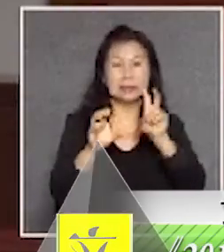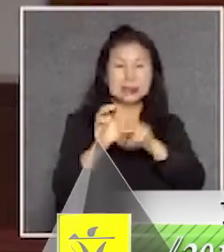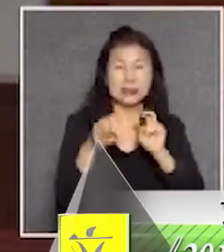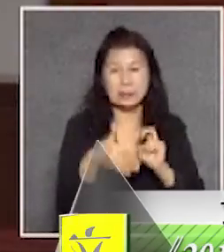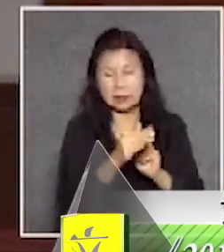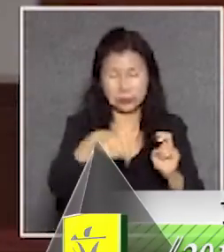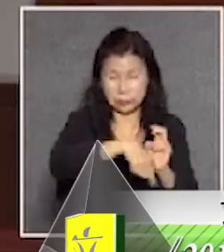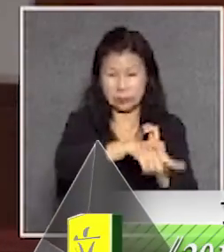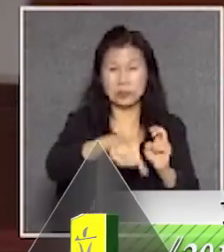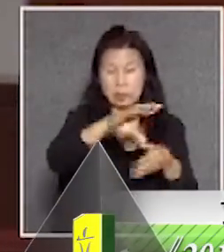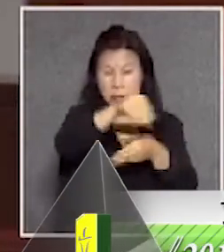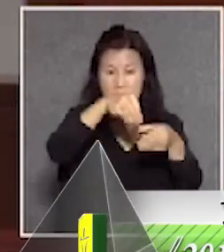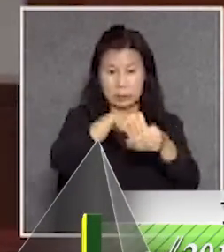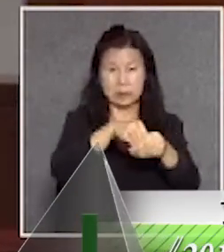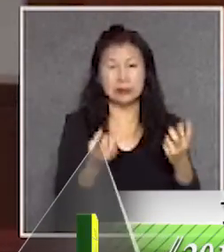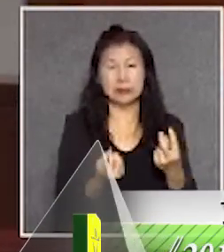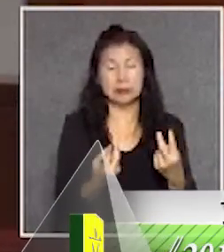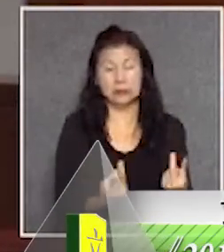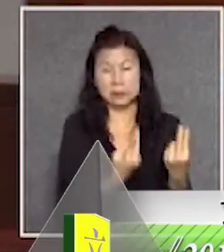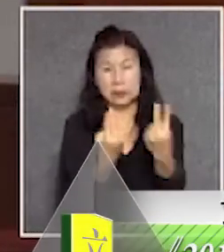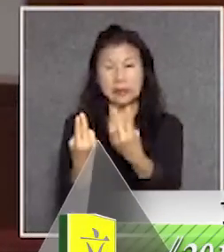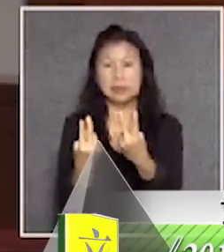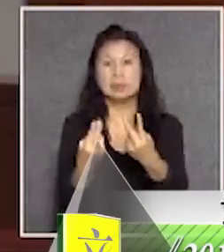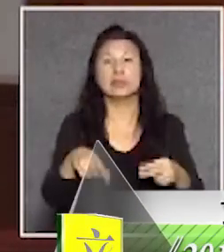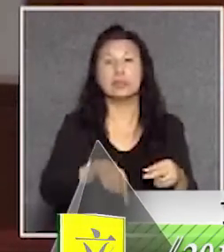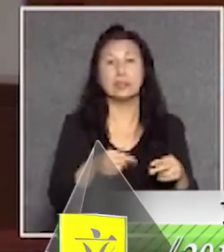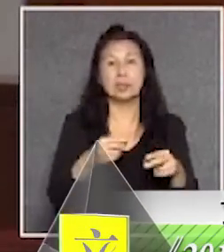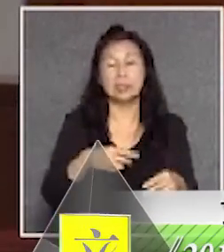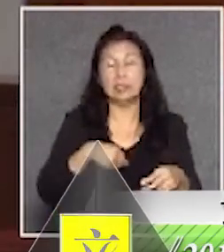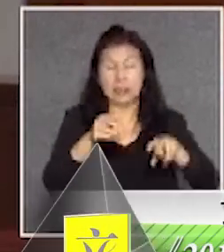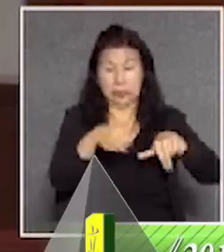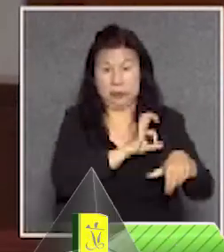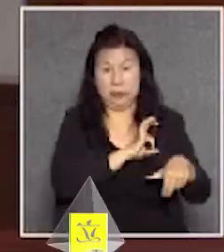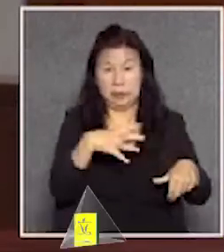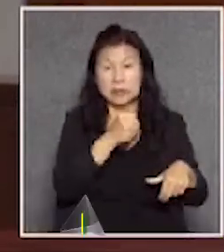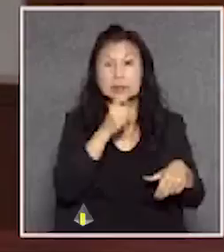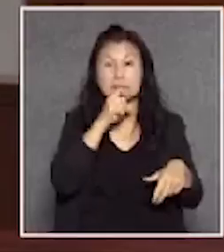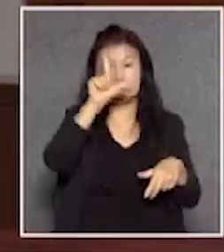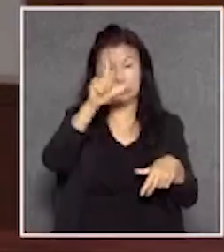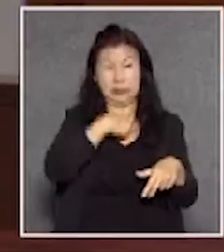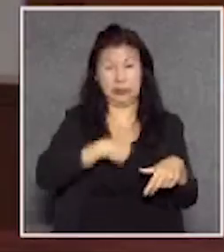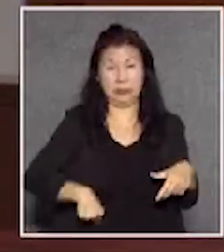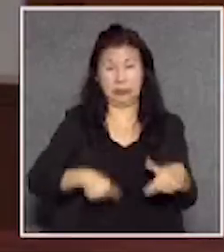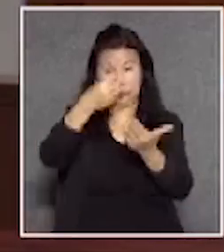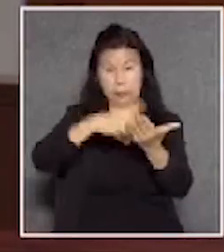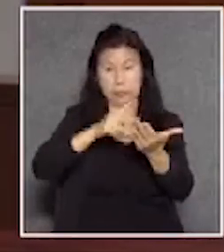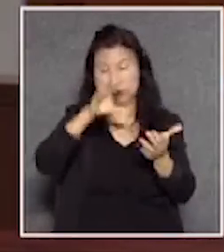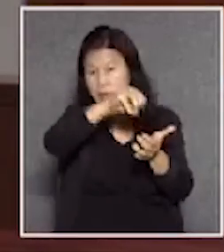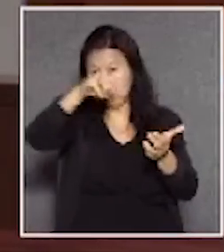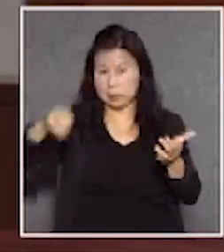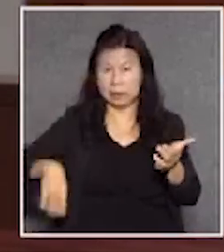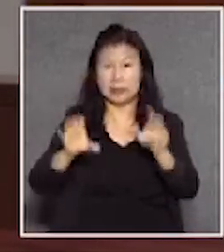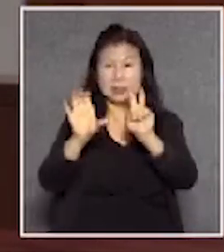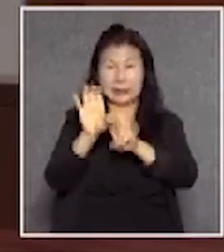地納入郊野公園的範圍，鄉議局主席劉皇發修訂要剔出呢個大浪